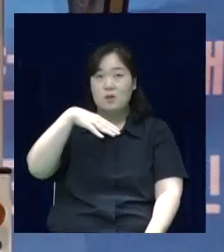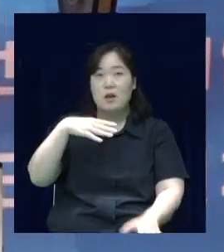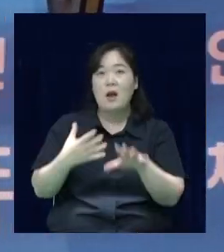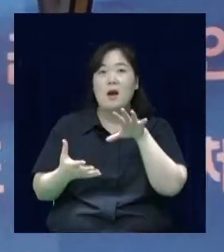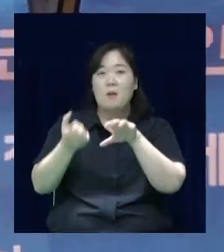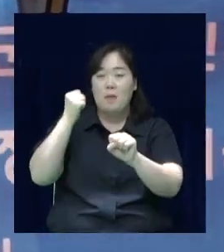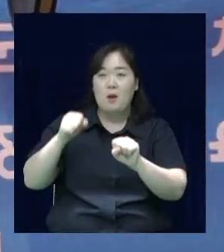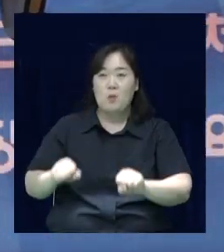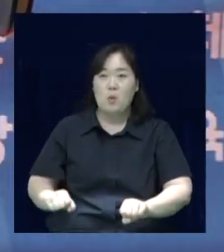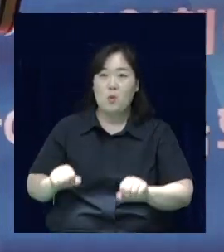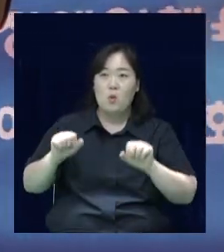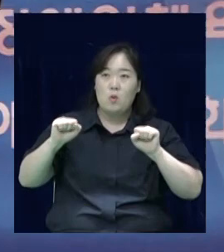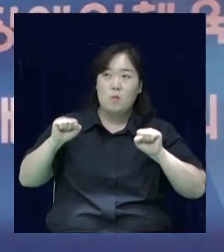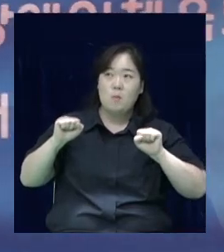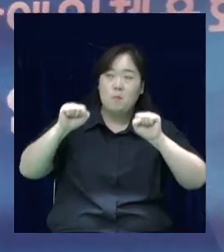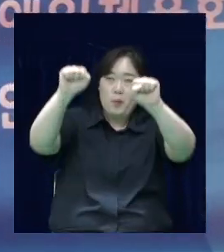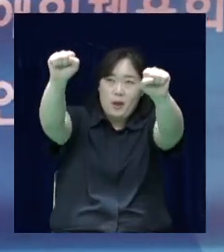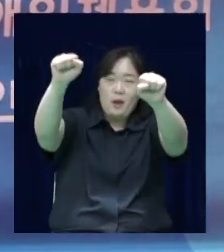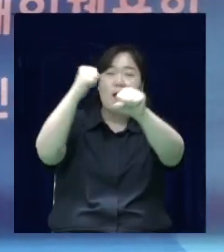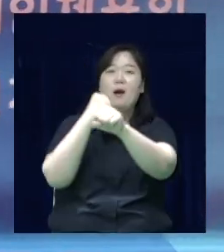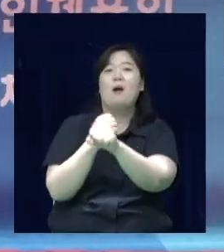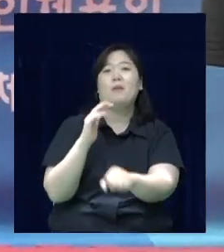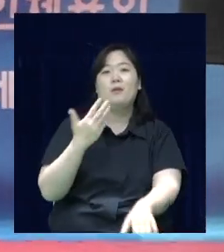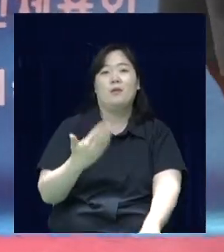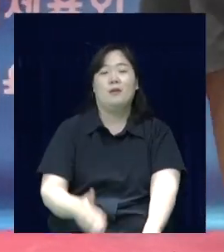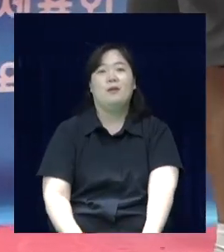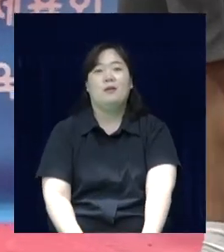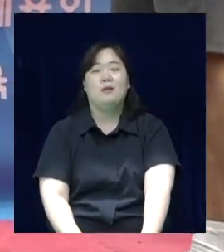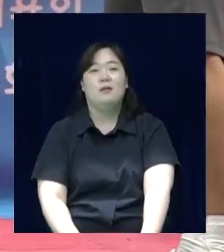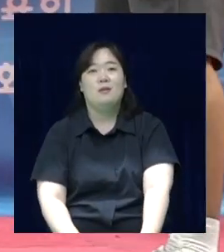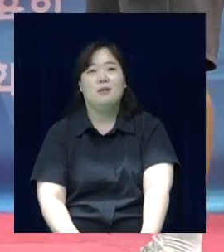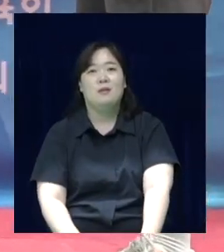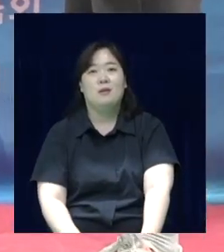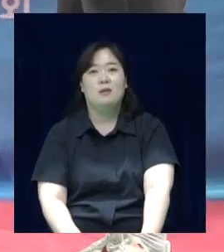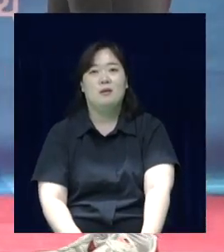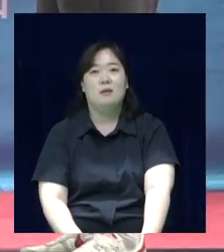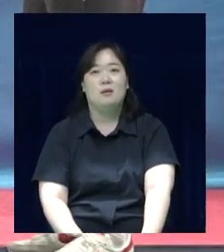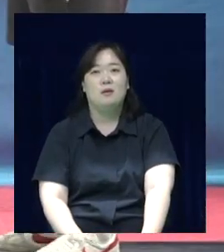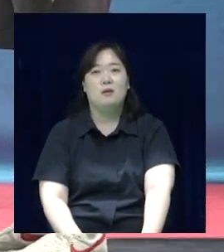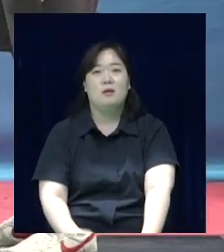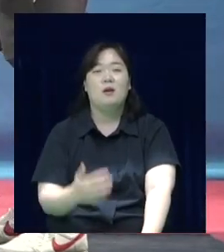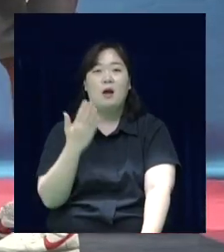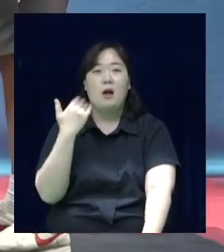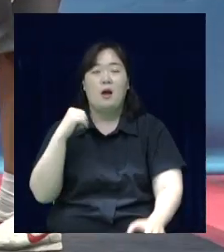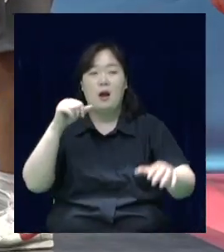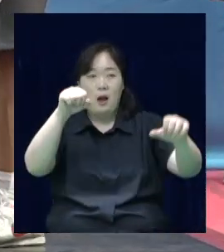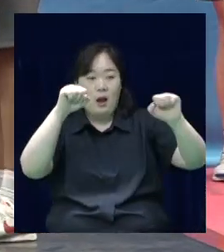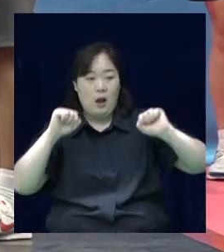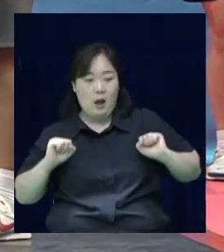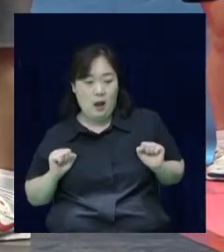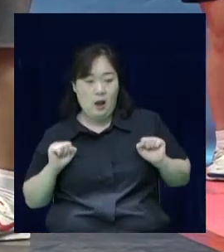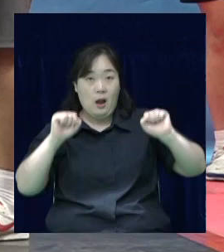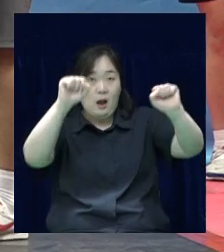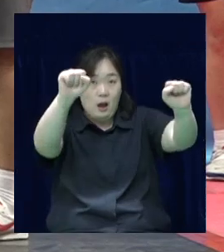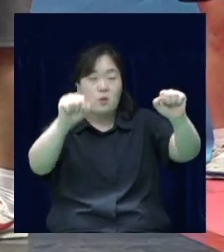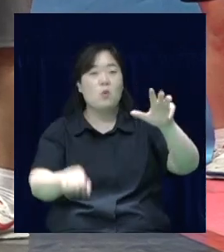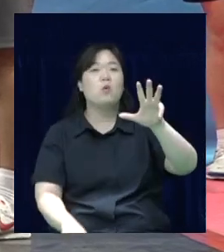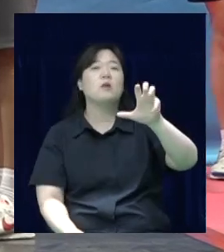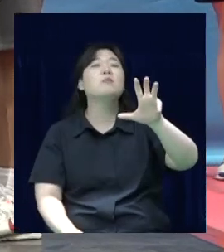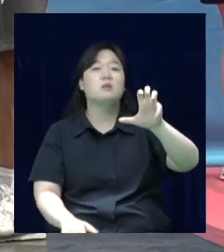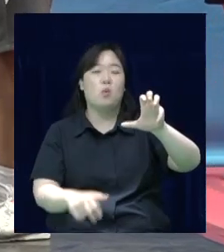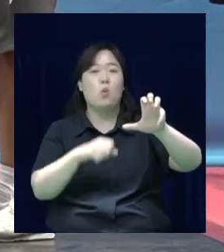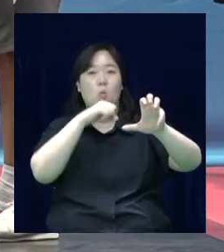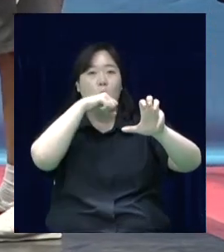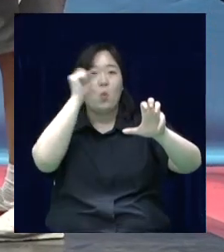올리는 동작을 마무리하게 됩니다. 그렇군요. 자, 이동명 선수는 앞서 파워리프팅도 1차 시도는